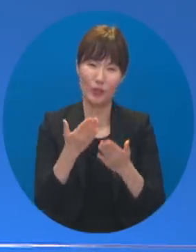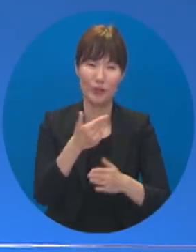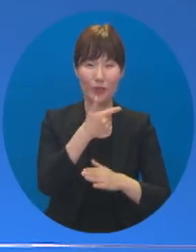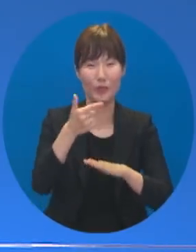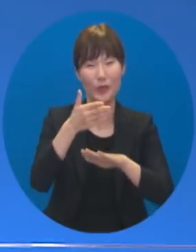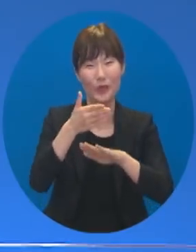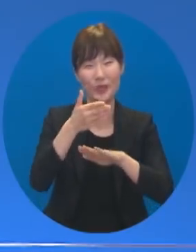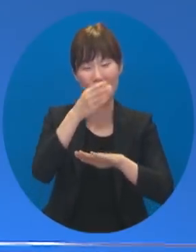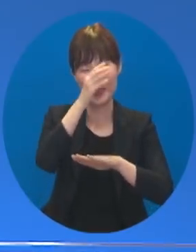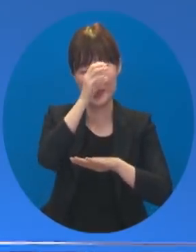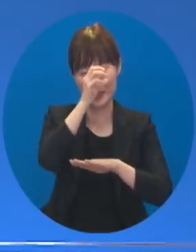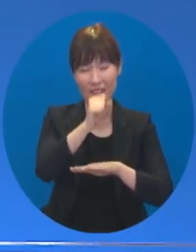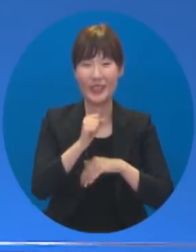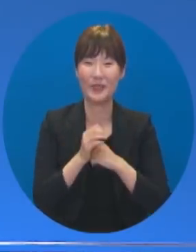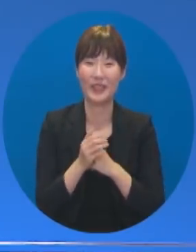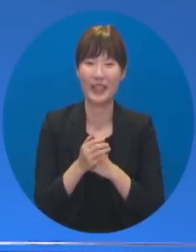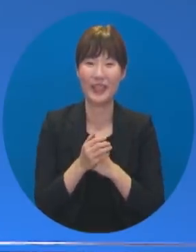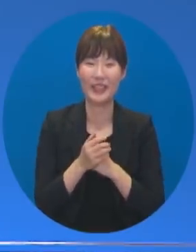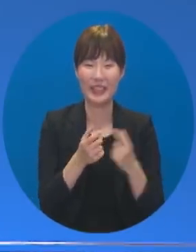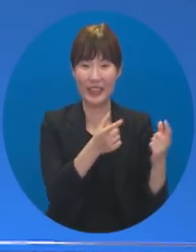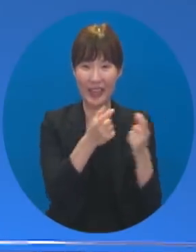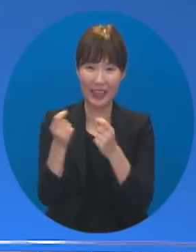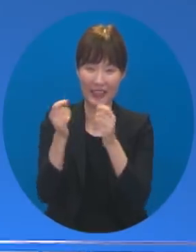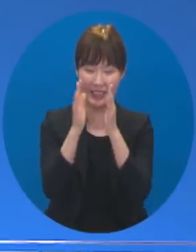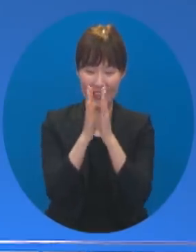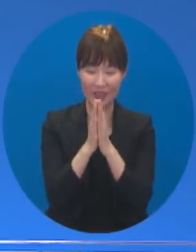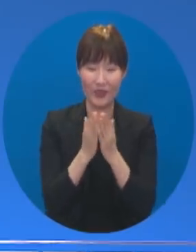왔으면 좋겠습니다. 기도하겠습니다.